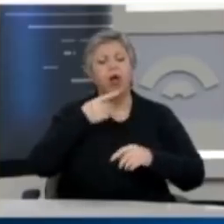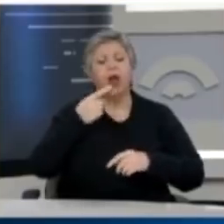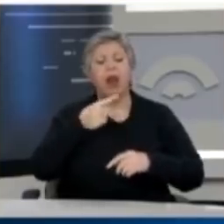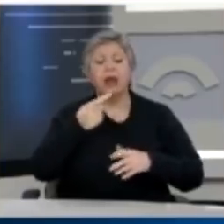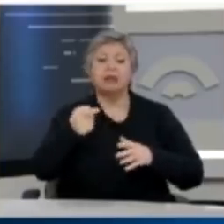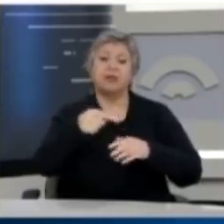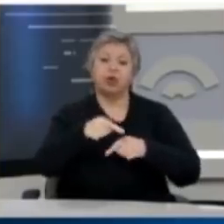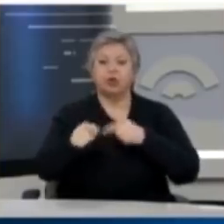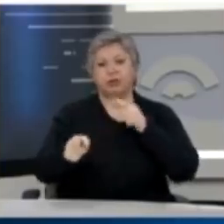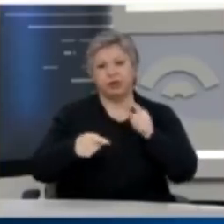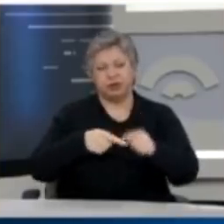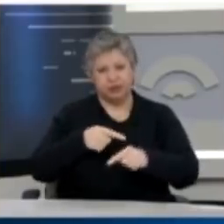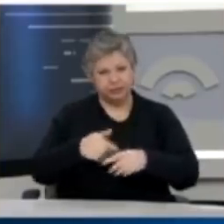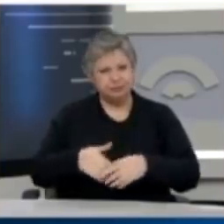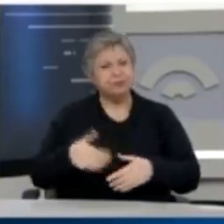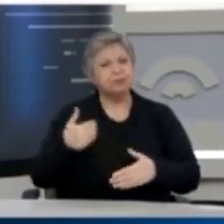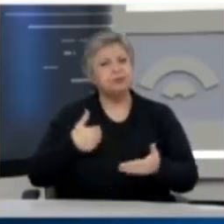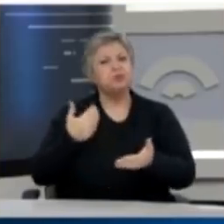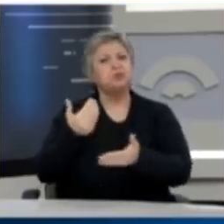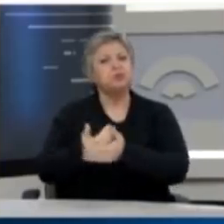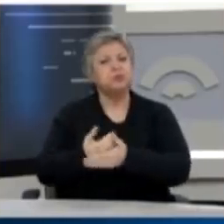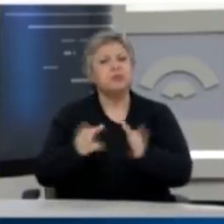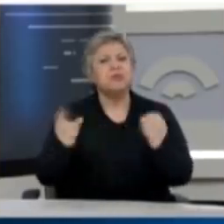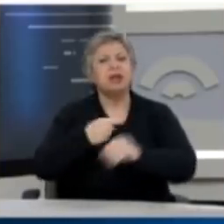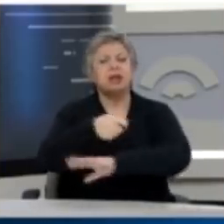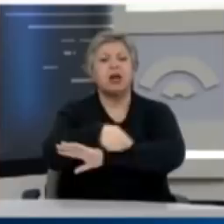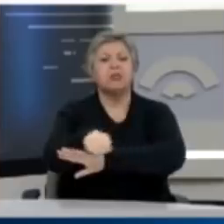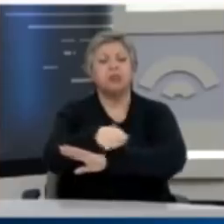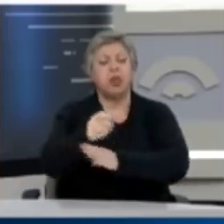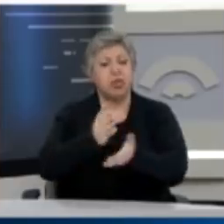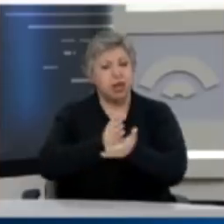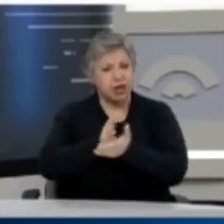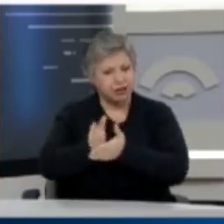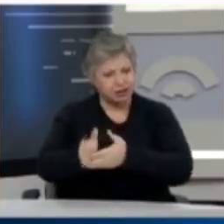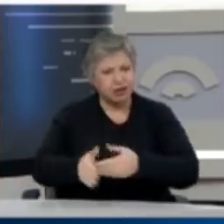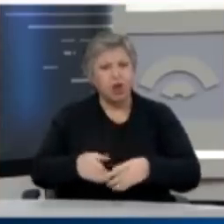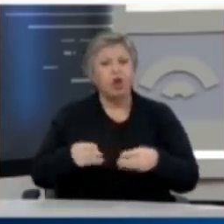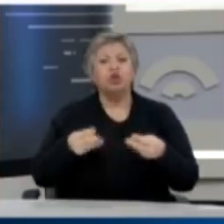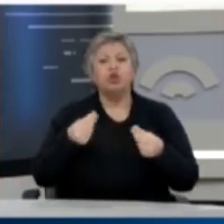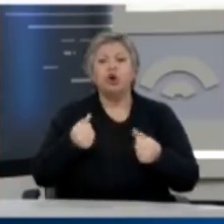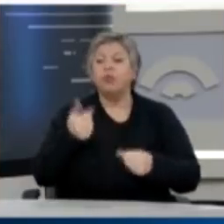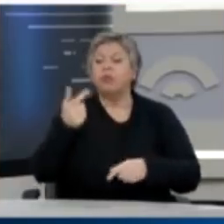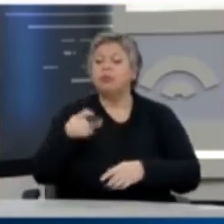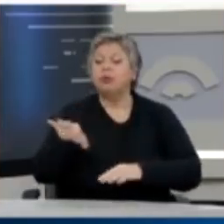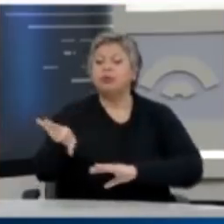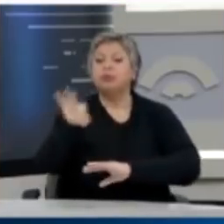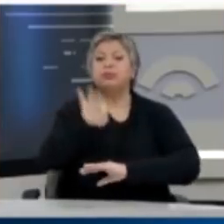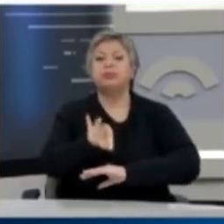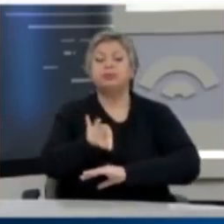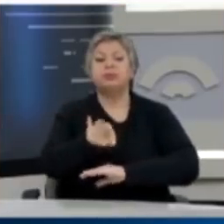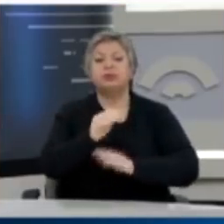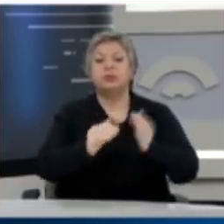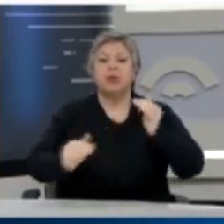καταθέσαμε επίσης προτάσεις για τα ζητήματα της δικαιοσύνης και στον τρόπο επιλογής της ηγεσίας των ανωτάτων